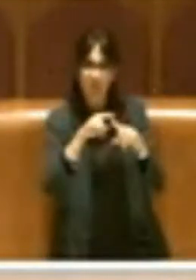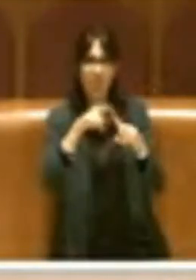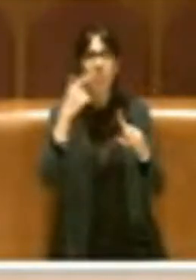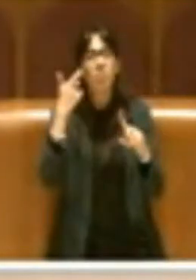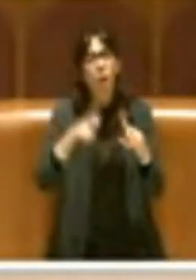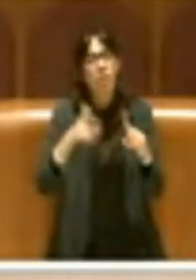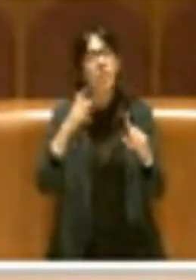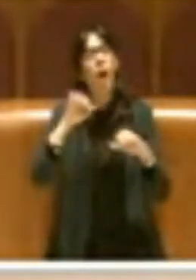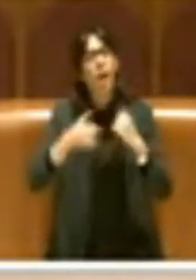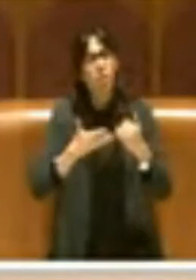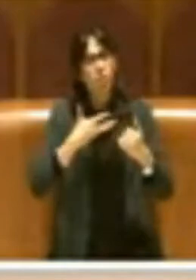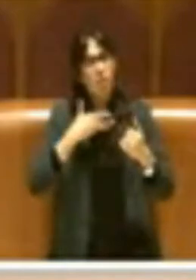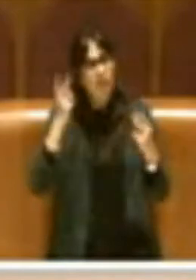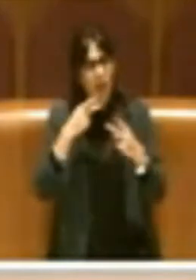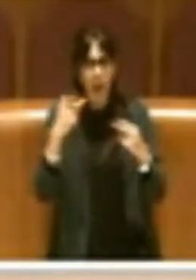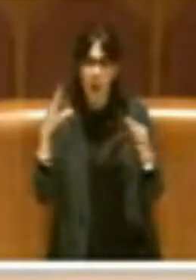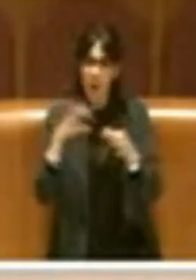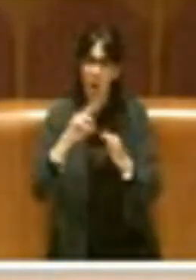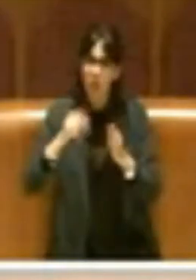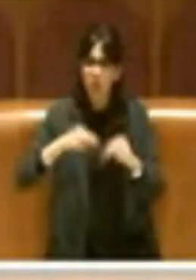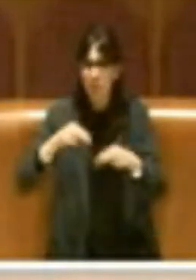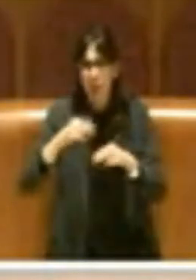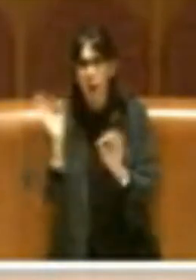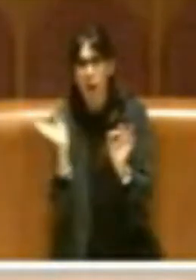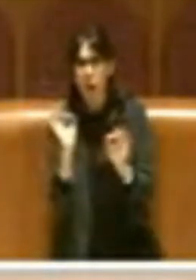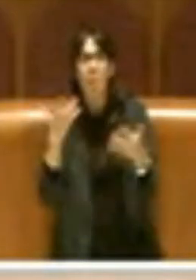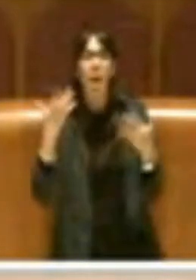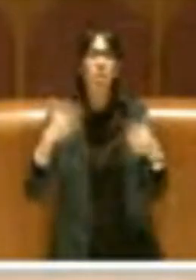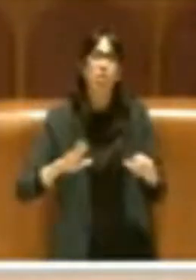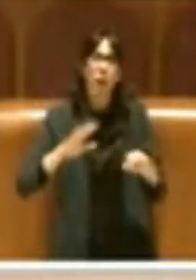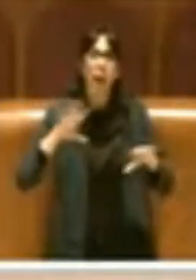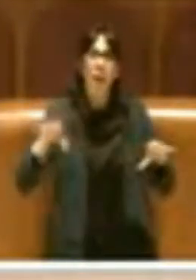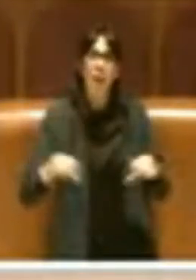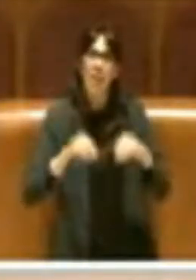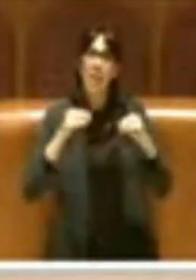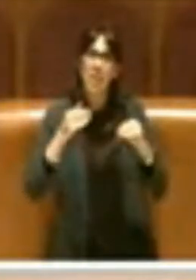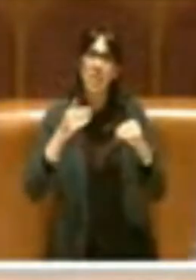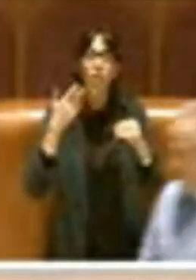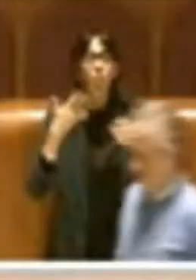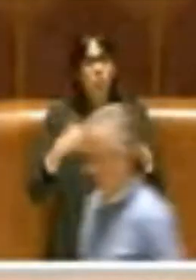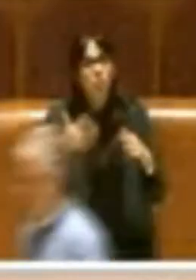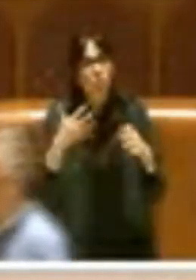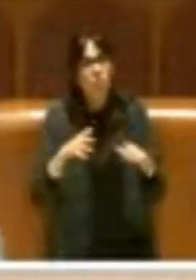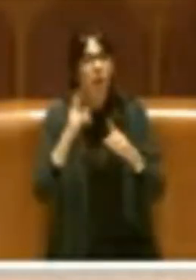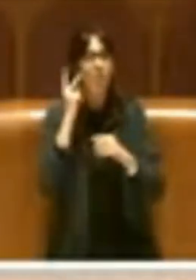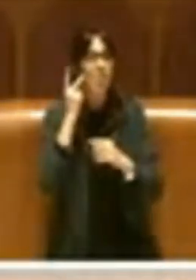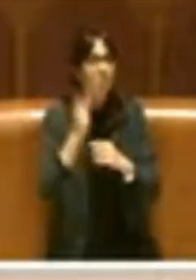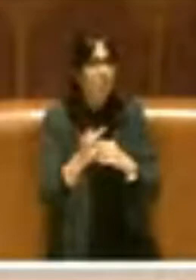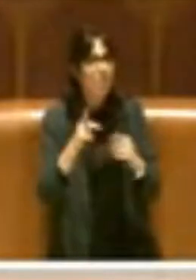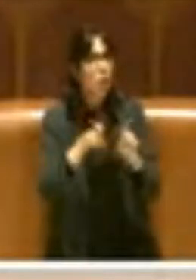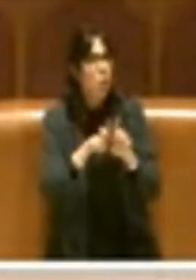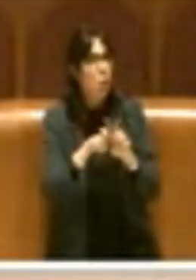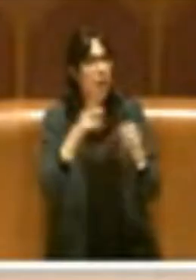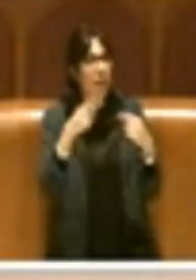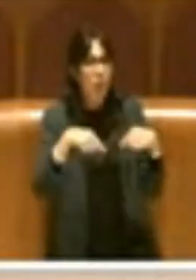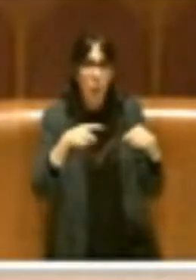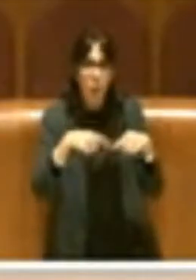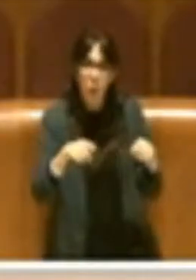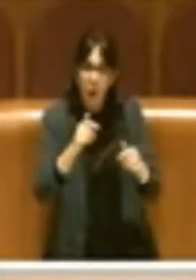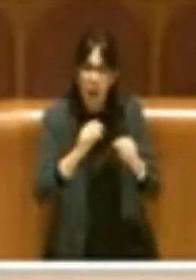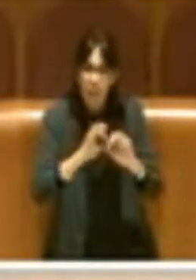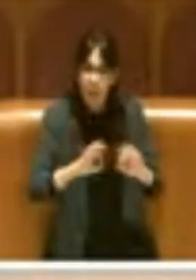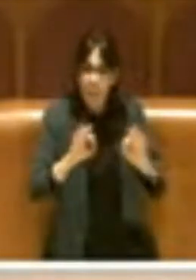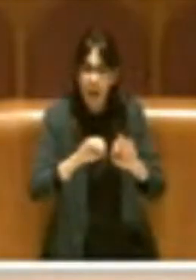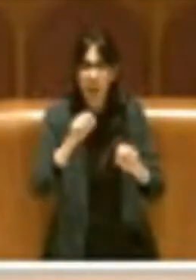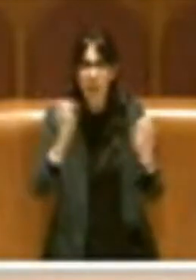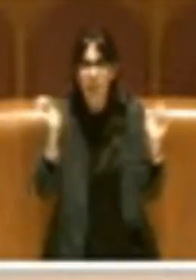formalmente, ha già realizzato. In particolare sono state molto apprezzate nel corso delle riunioni preparatorie a questo summit le iniziative come